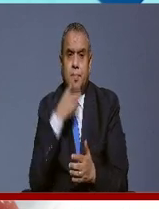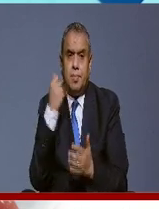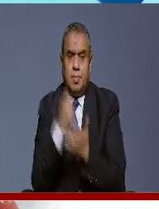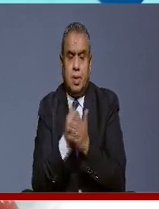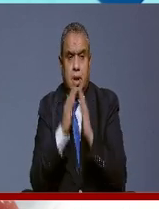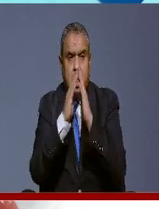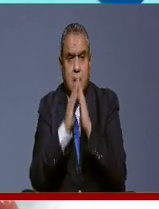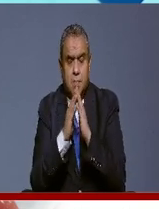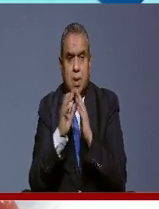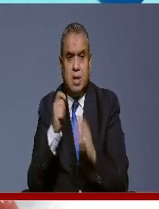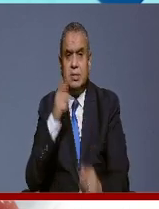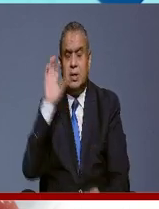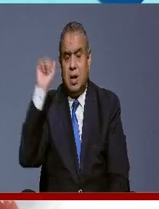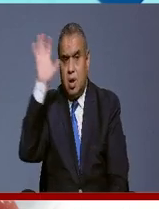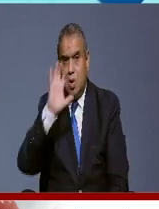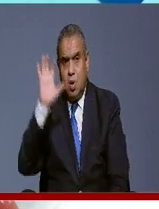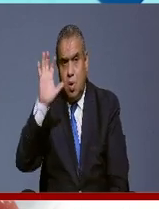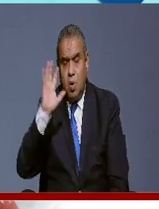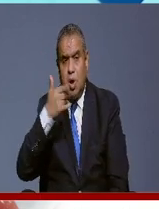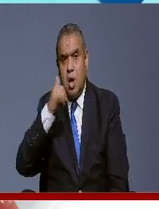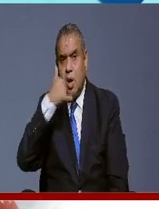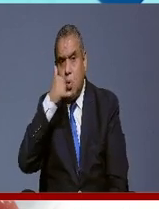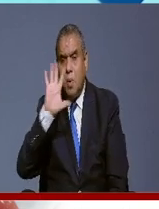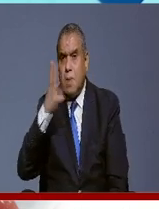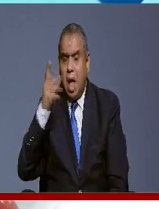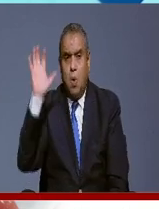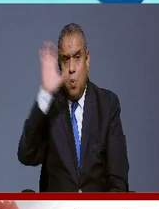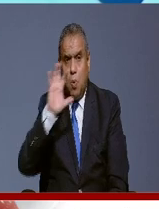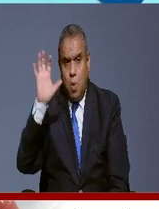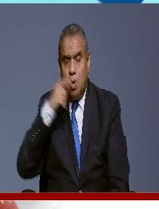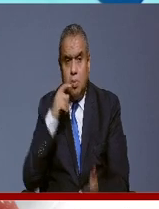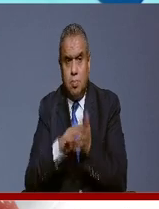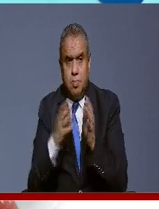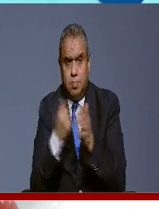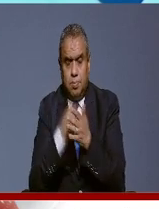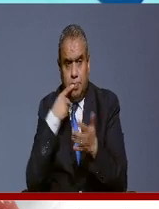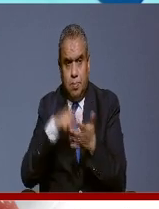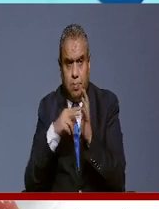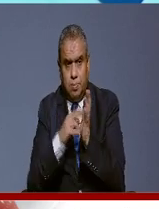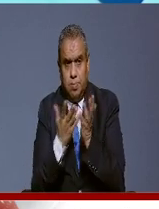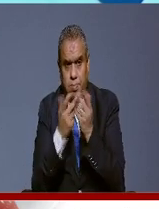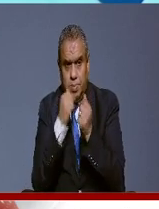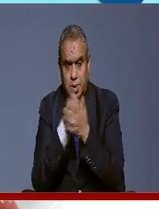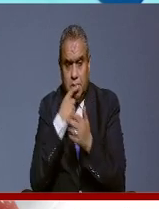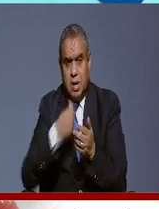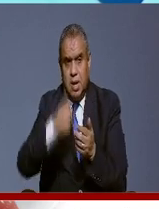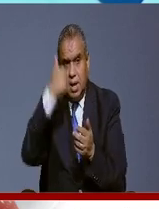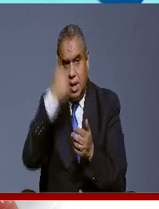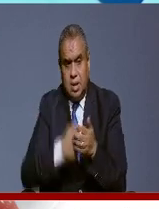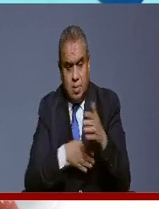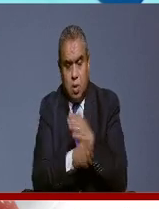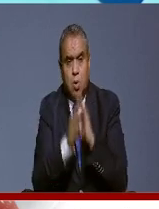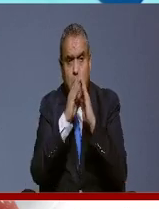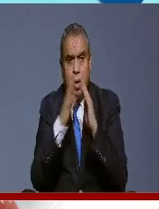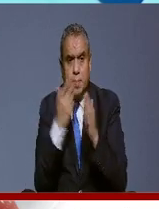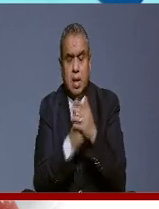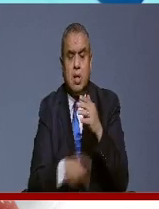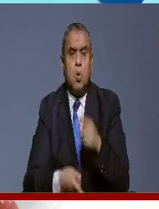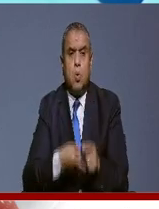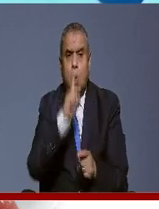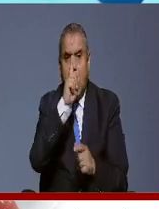المصريين والاجانب، سواء عرب او اجانب. يعني احنا كلنا بنعتبر المستثمر الصناعي في مصر، احنا بنعتبره كل واحد.